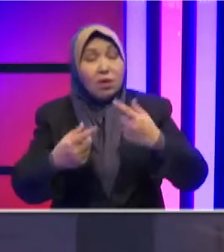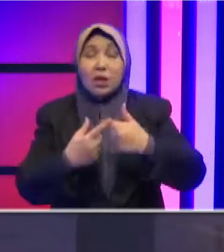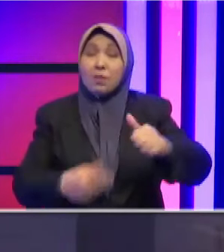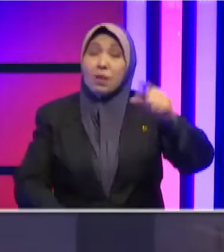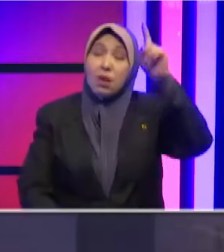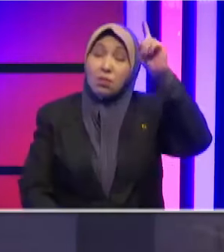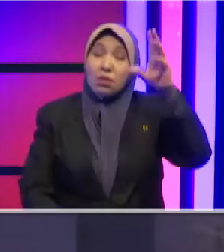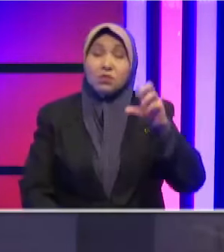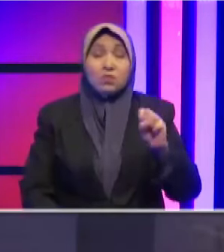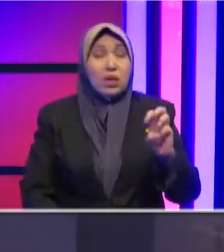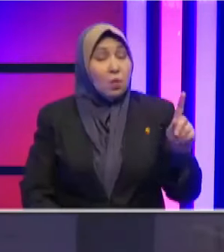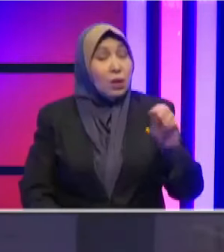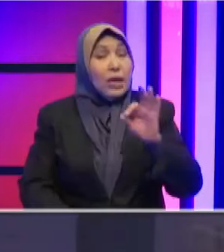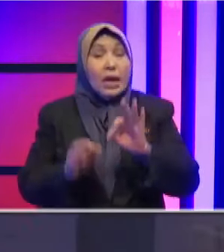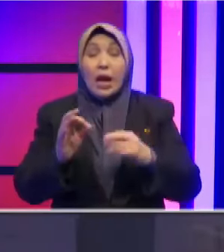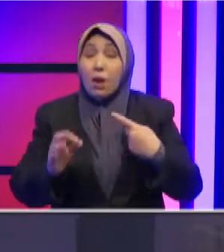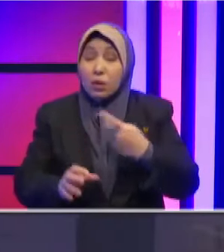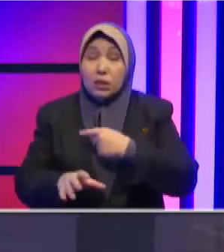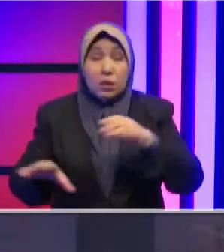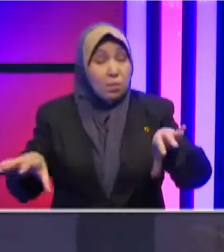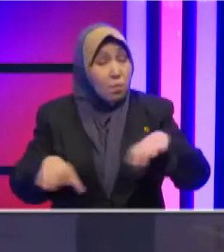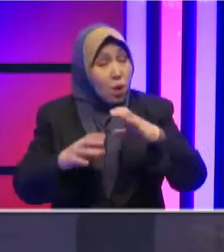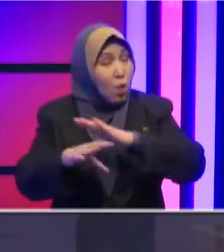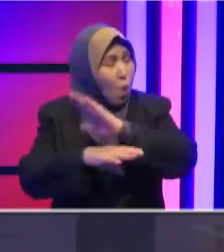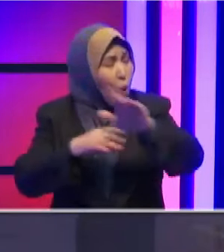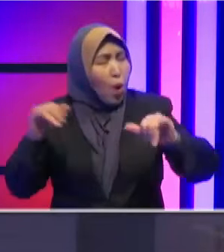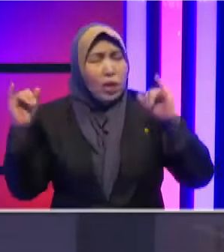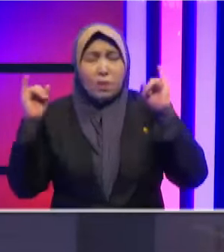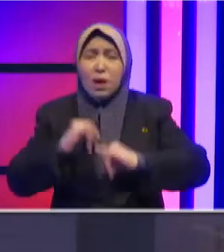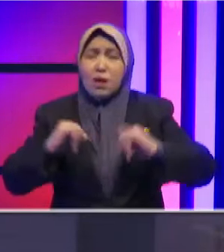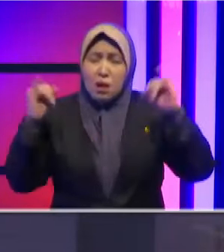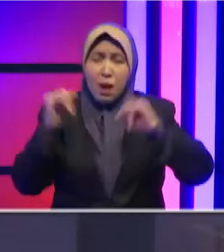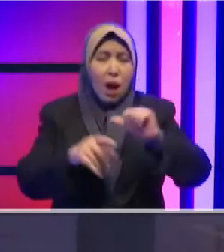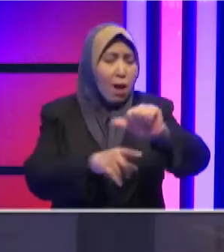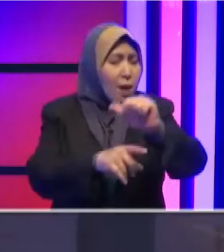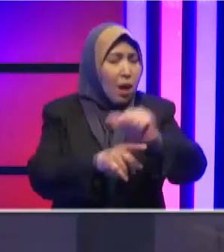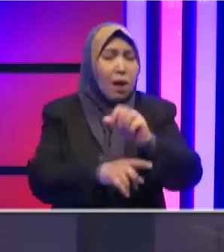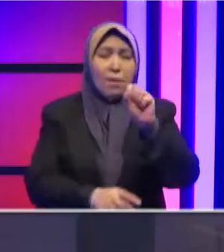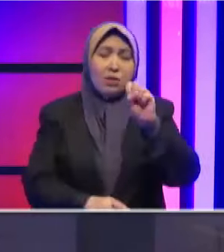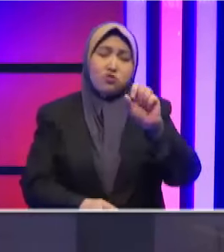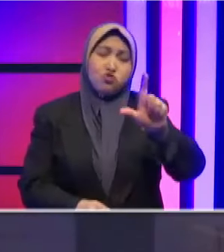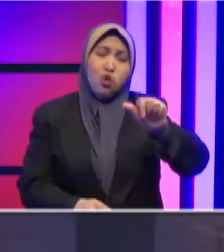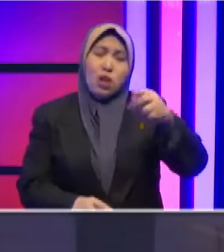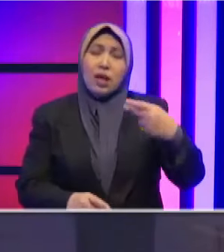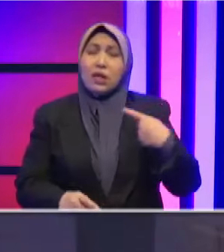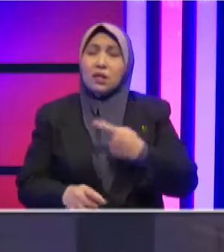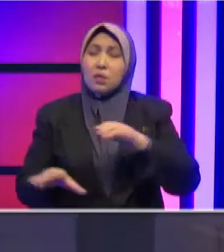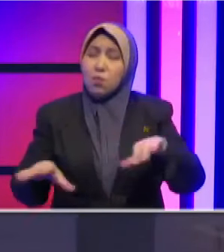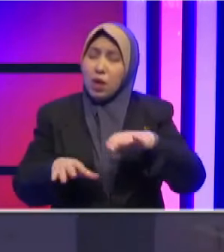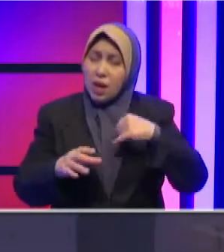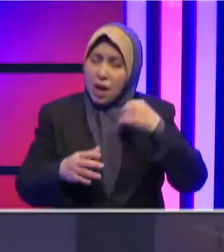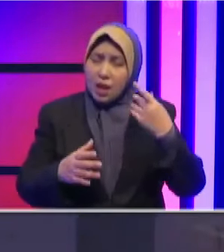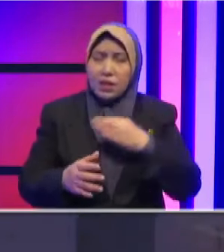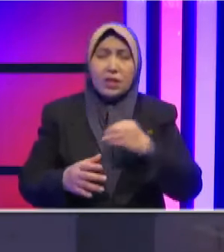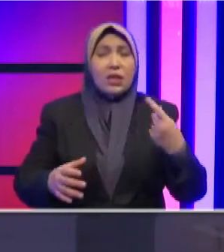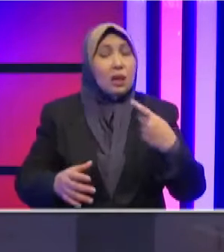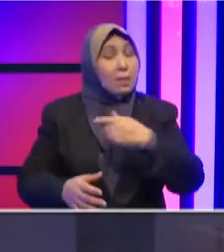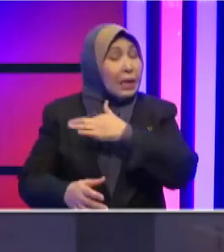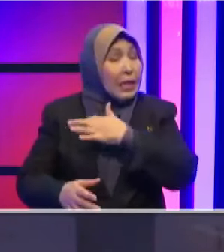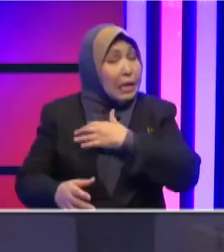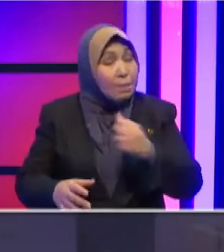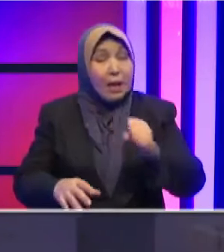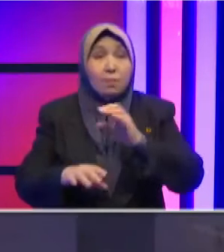Subhanahu Wa Ta'ala Bila kita melakukan setiap amal ibadah amal-amal Shalih kita lakukan dan kita dalam keadaan beriman kepada Allah